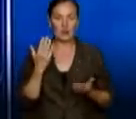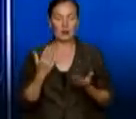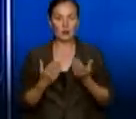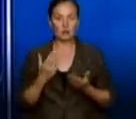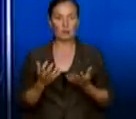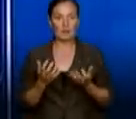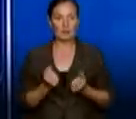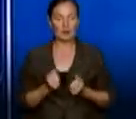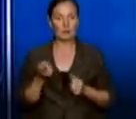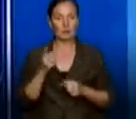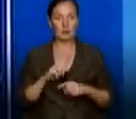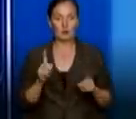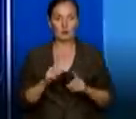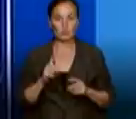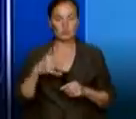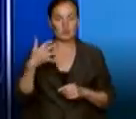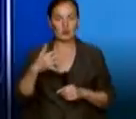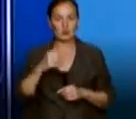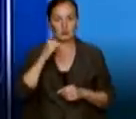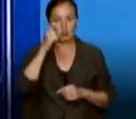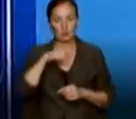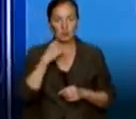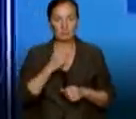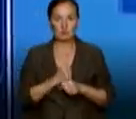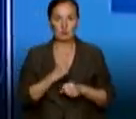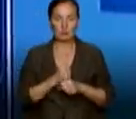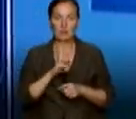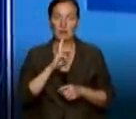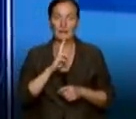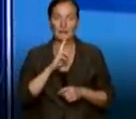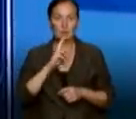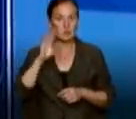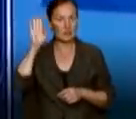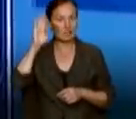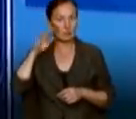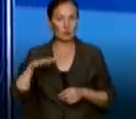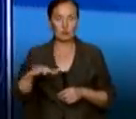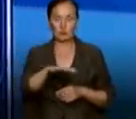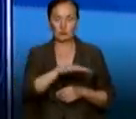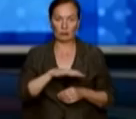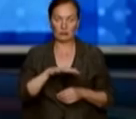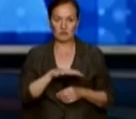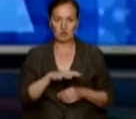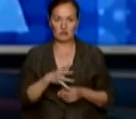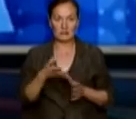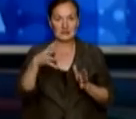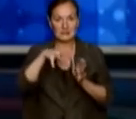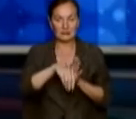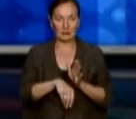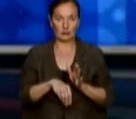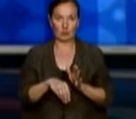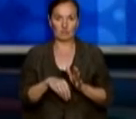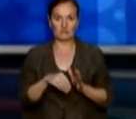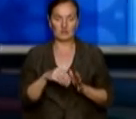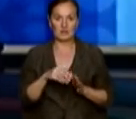що з 50-х років минулого століття зроблене Кременчуцьке водосховище, то воно з'їло вже сотні метрів гори. Давайте